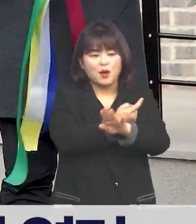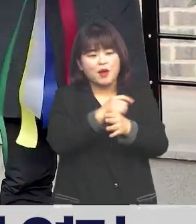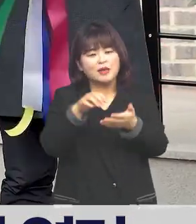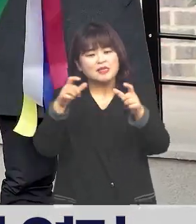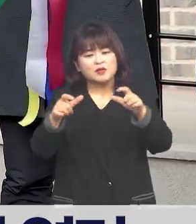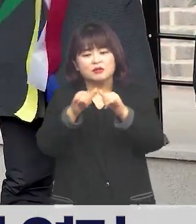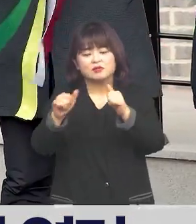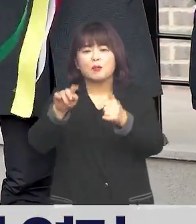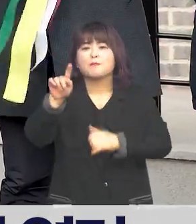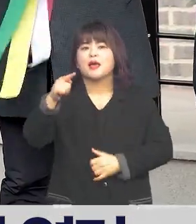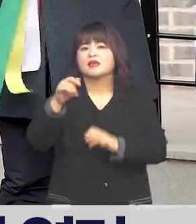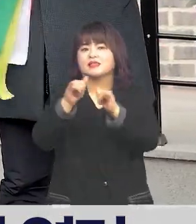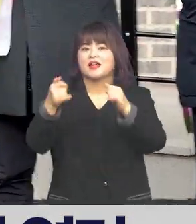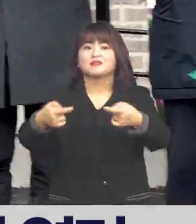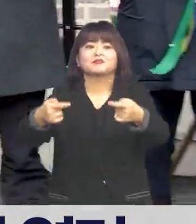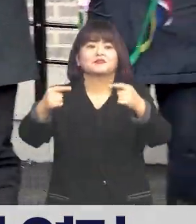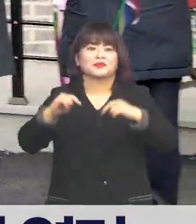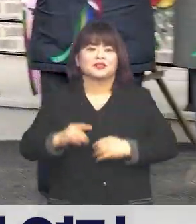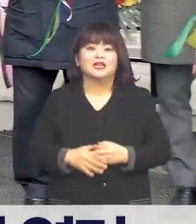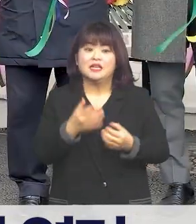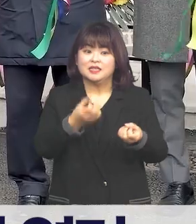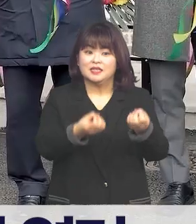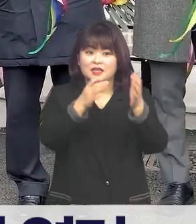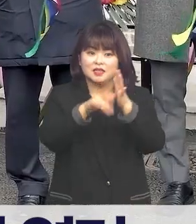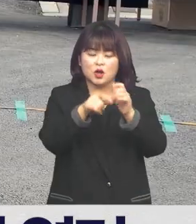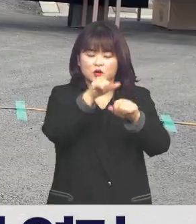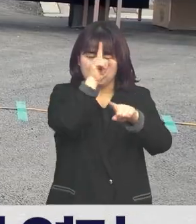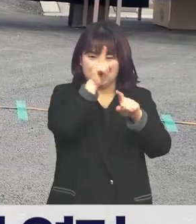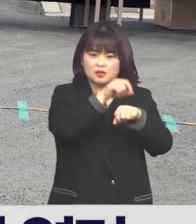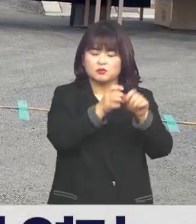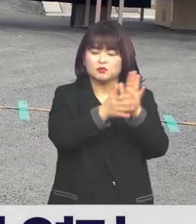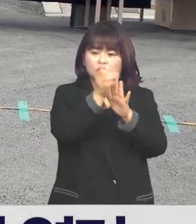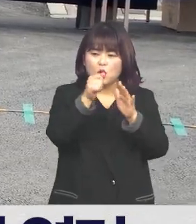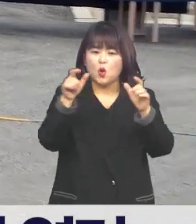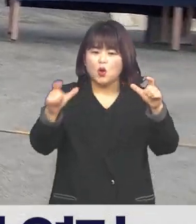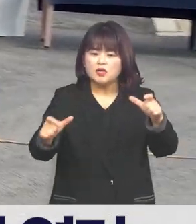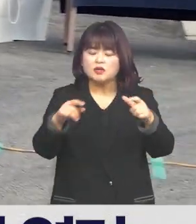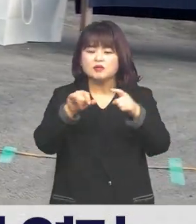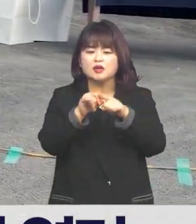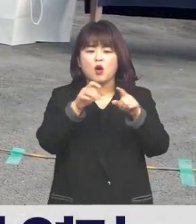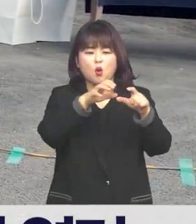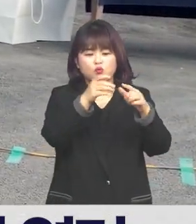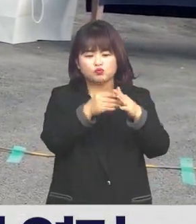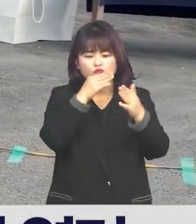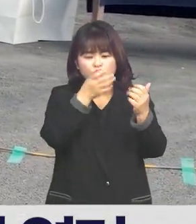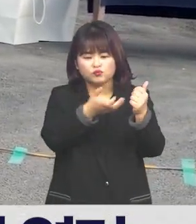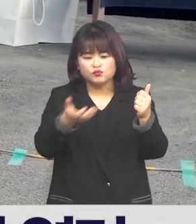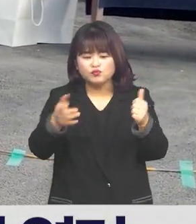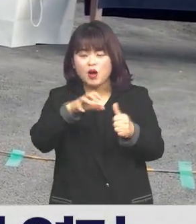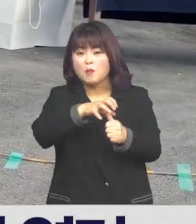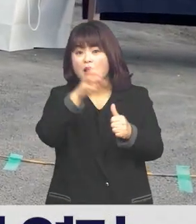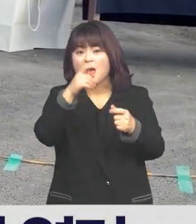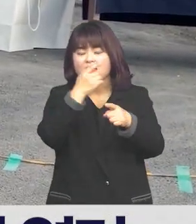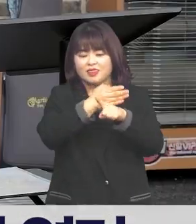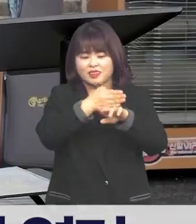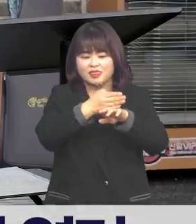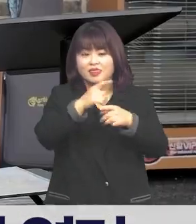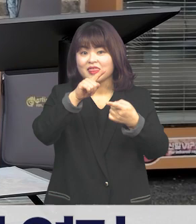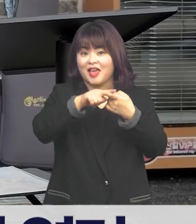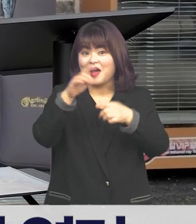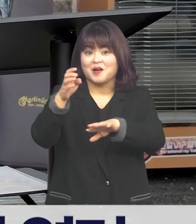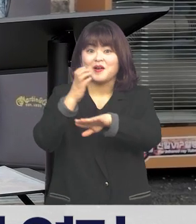주민 100여 명이 참석했습니다. 이날 행사에서 이 시장은 유은일이 주민들로부터 경안천변 수변구역 해제에 대한